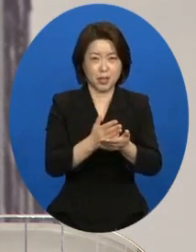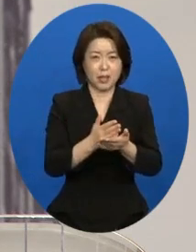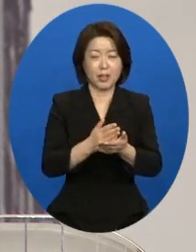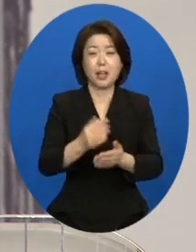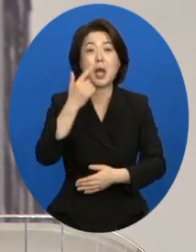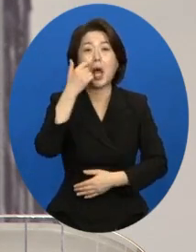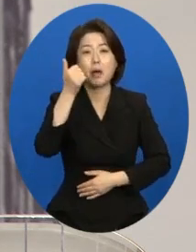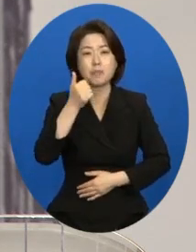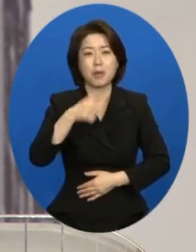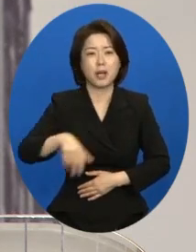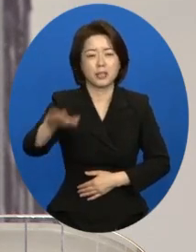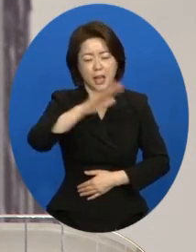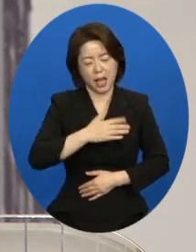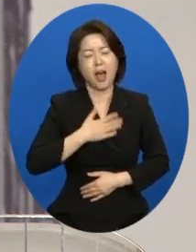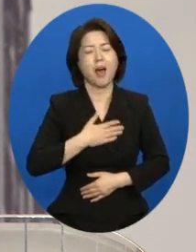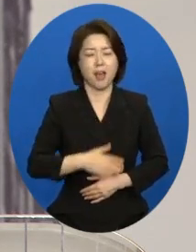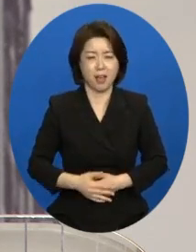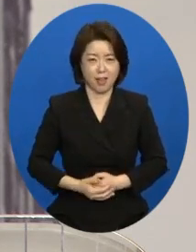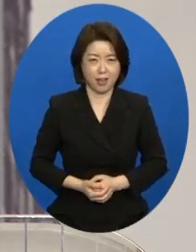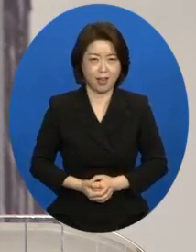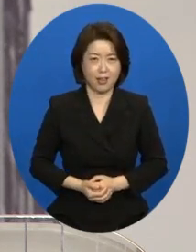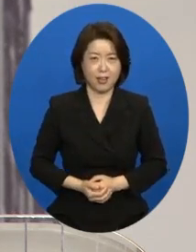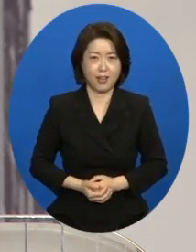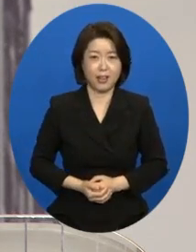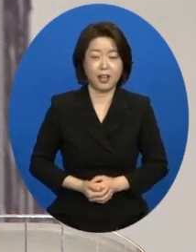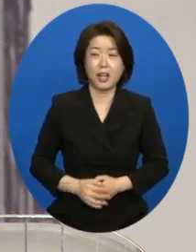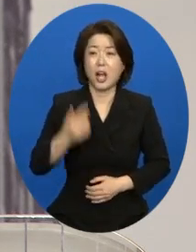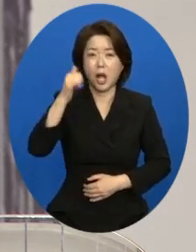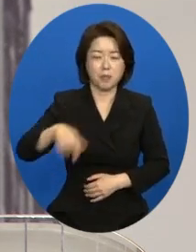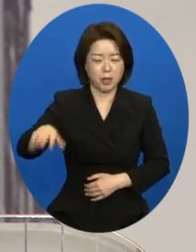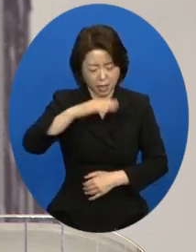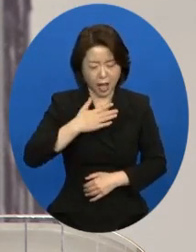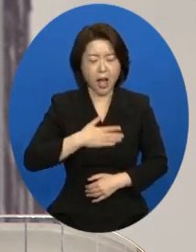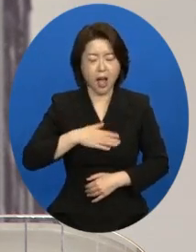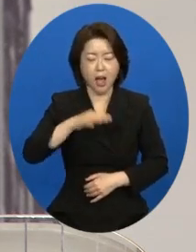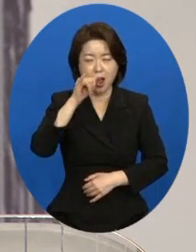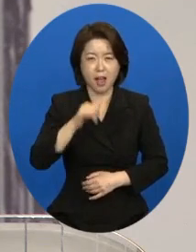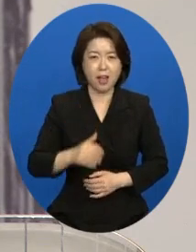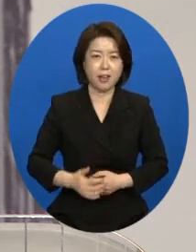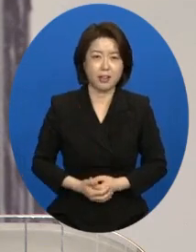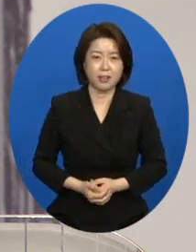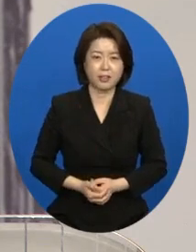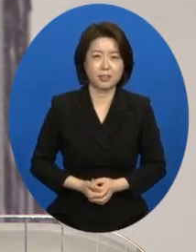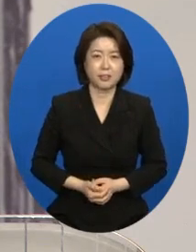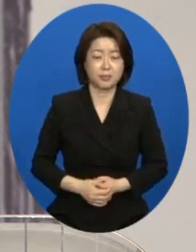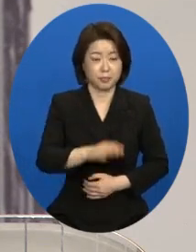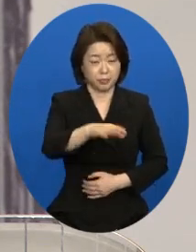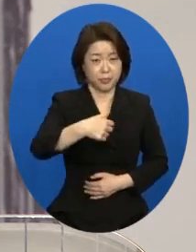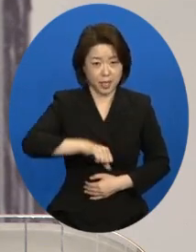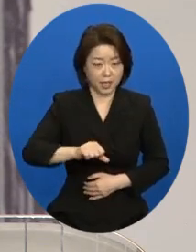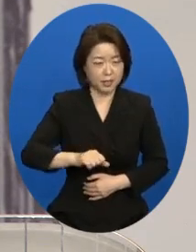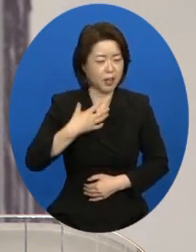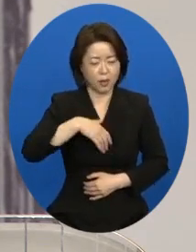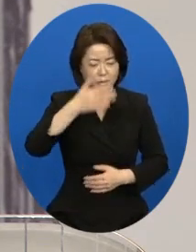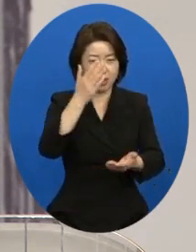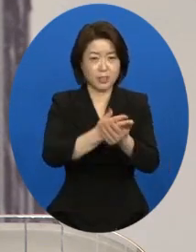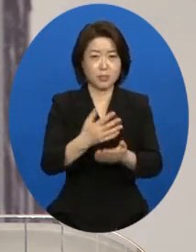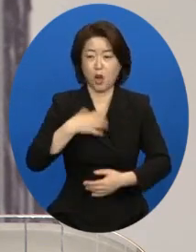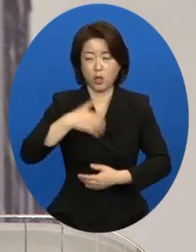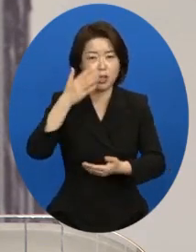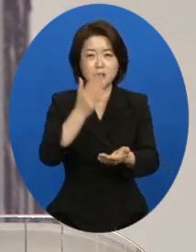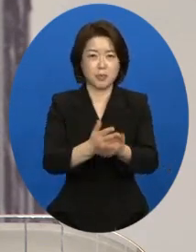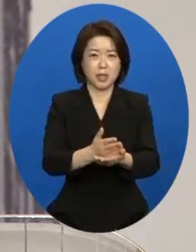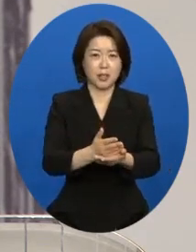아빠가 다 알아. 아빠가 다 알고 있다고. 아들아, 걱정하지 마. 염려하지